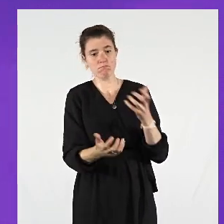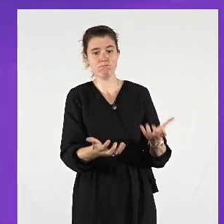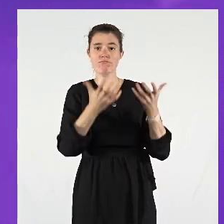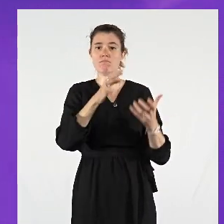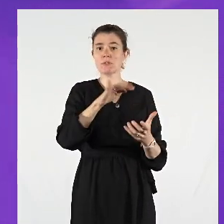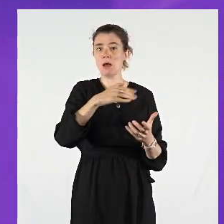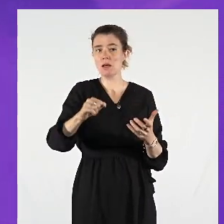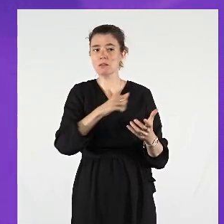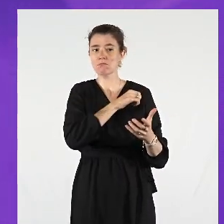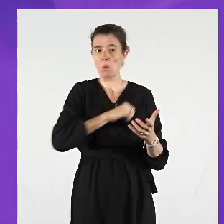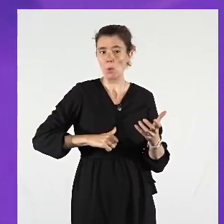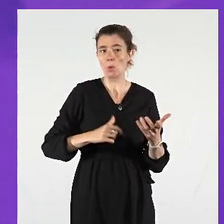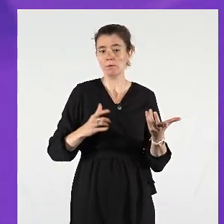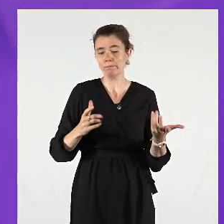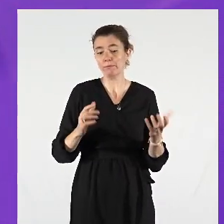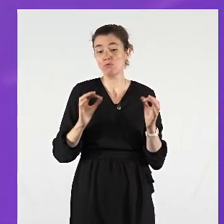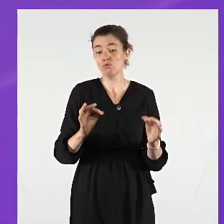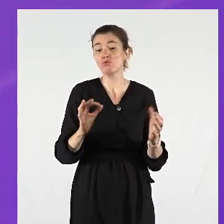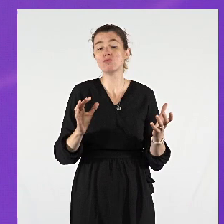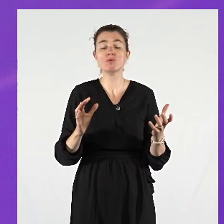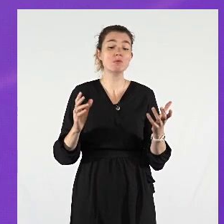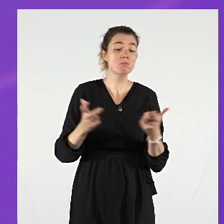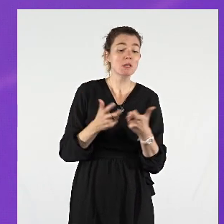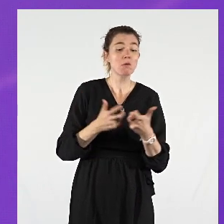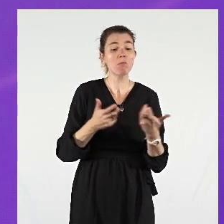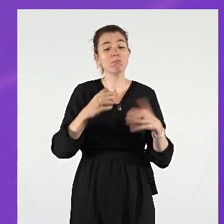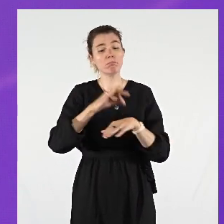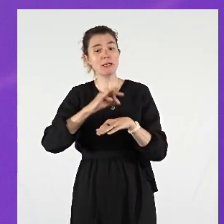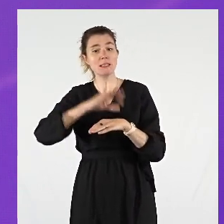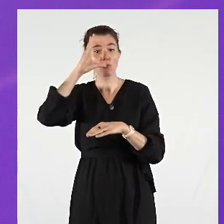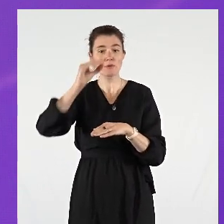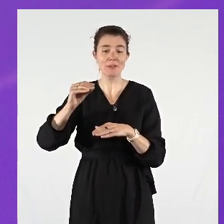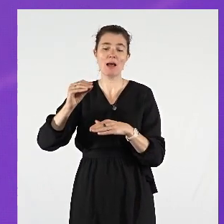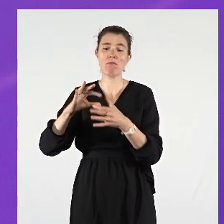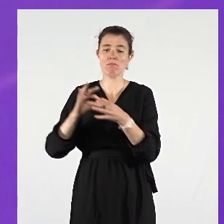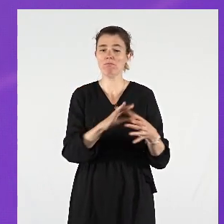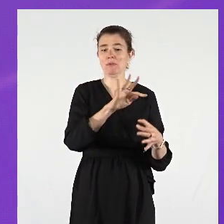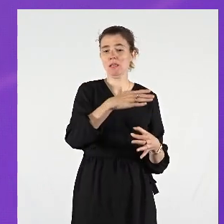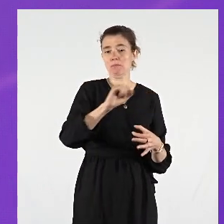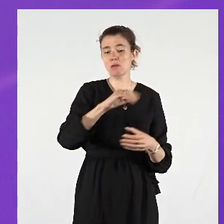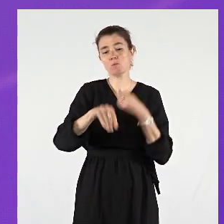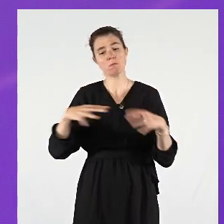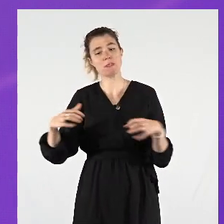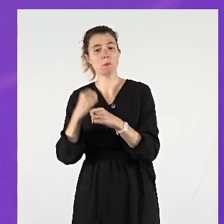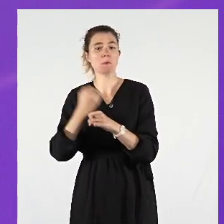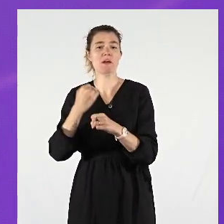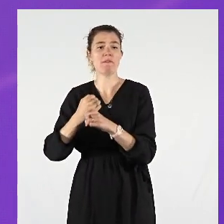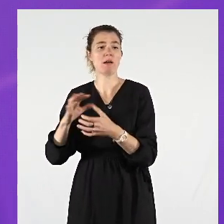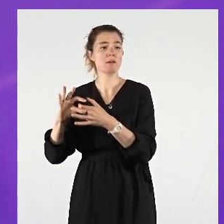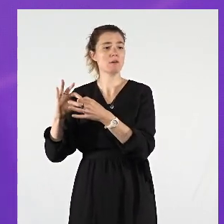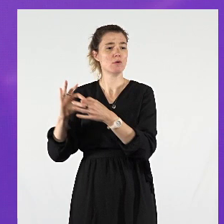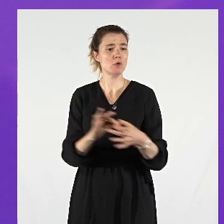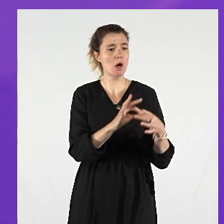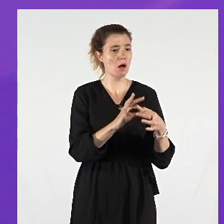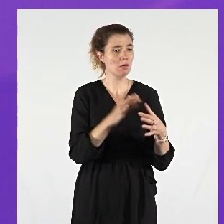d'une analyse statistique liée aux maladies professionnelles relatives au TMS d'une part et aux accidents du travail liés aux lombalgies d'autre part.